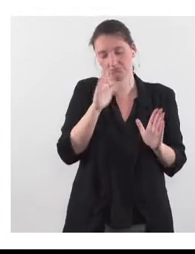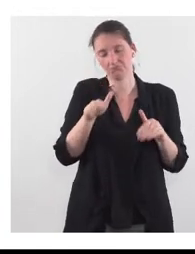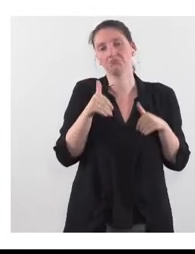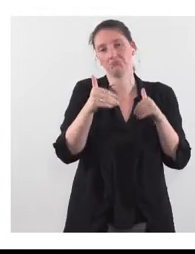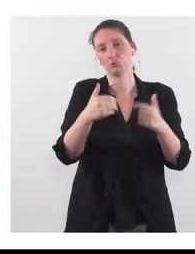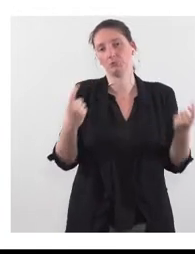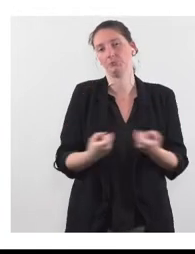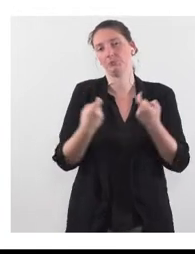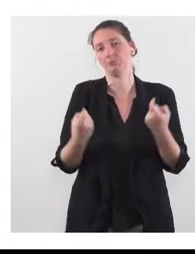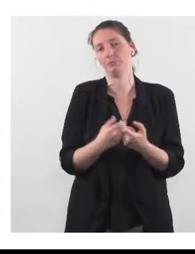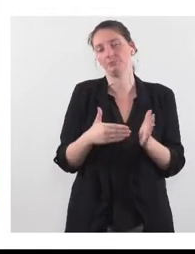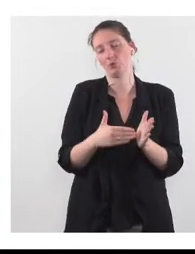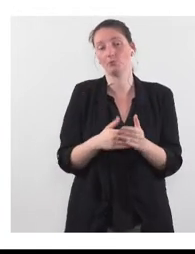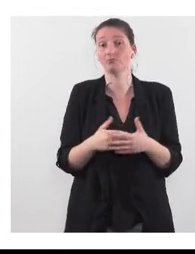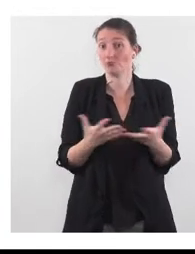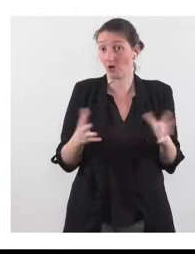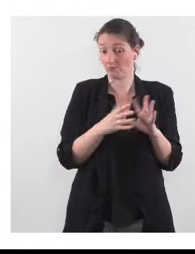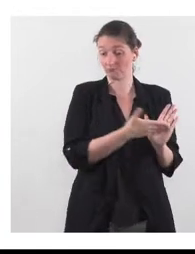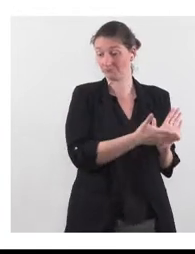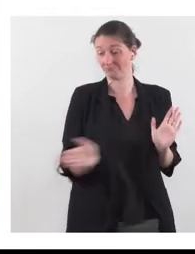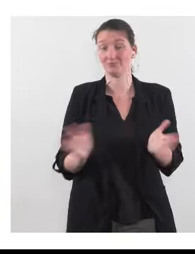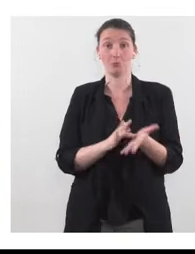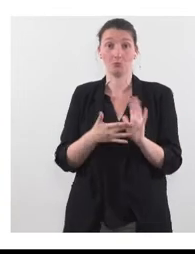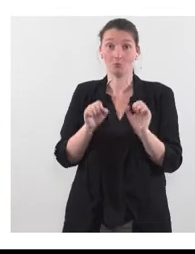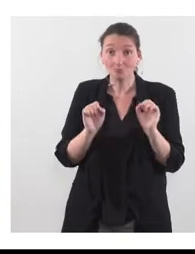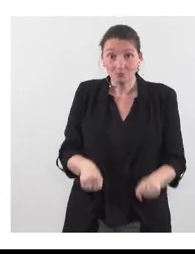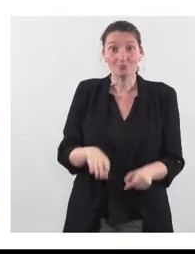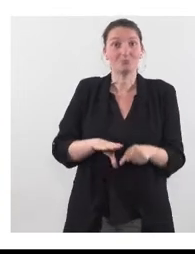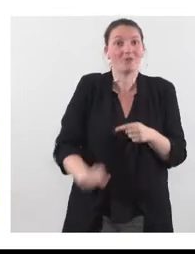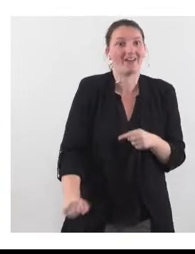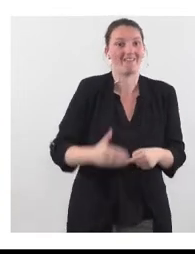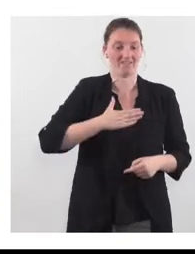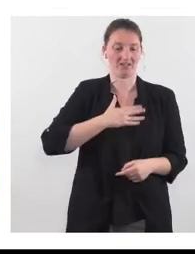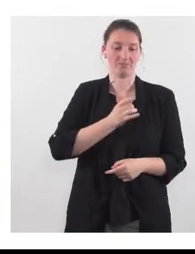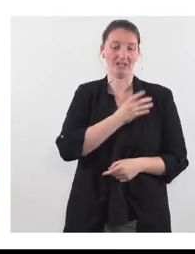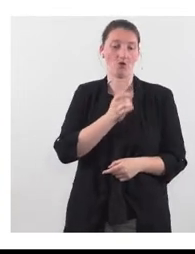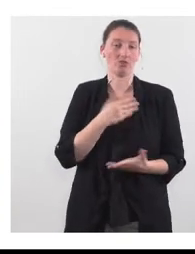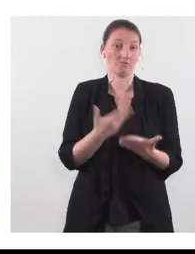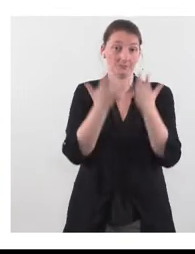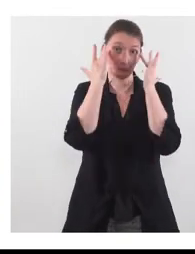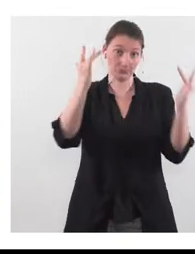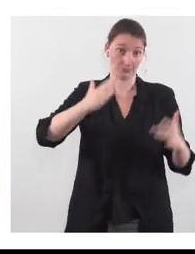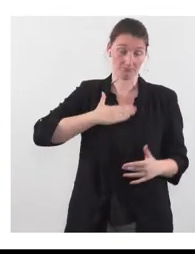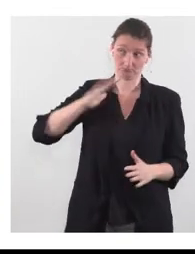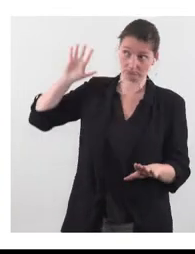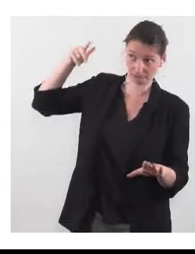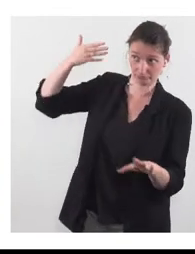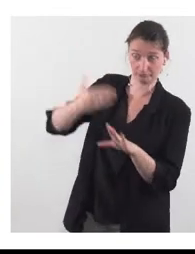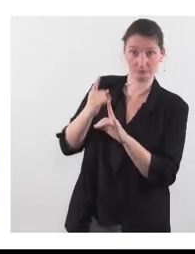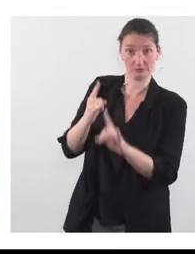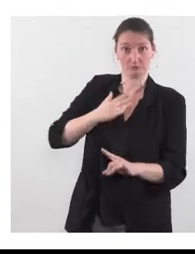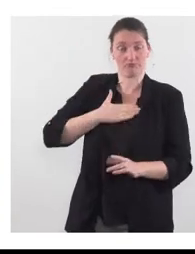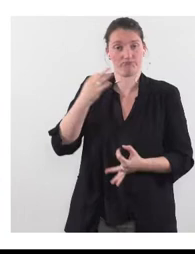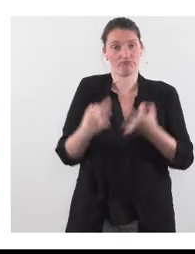à l'avenir. Voilà les pouvoirs que nous avons en Irlande. C'est là notre culture juridique, notre culture